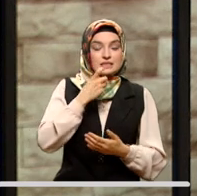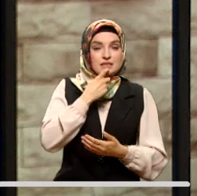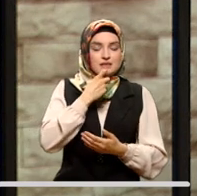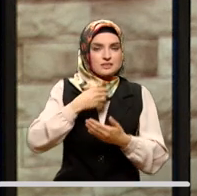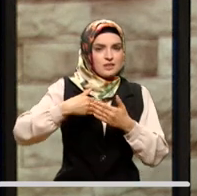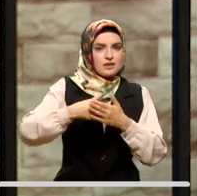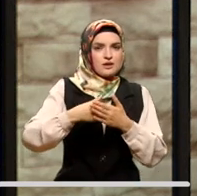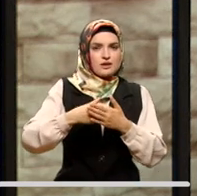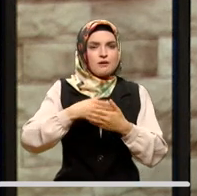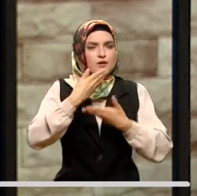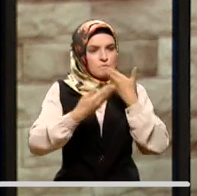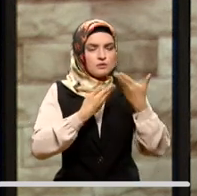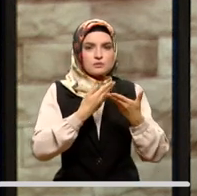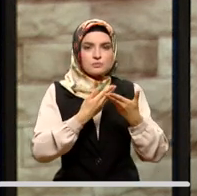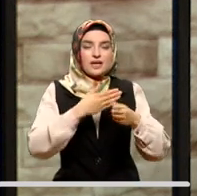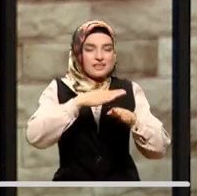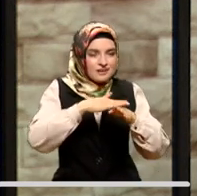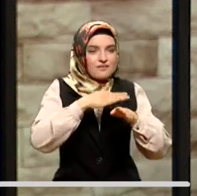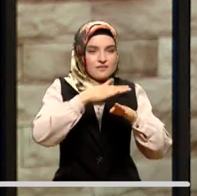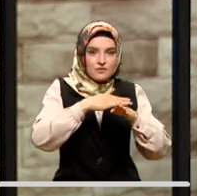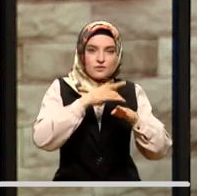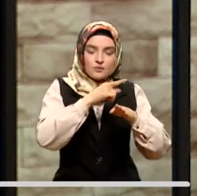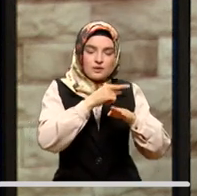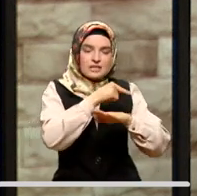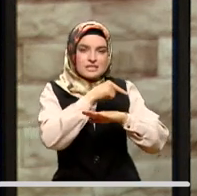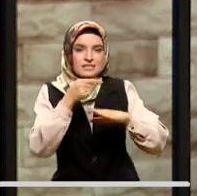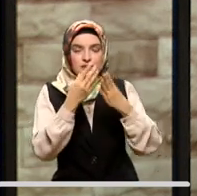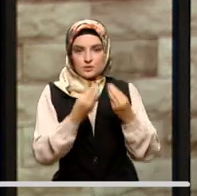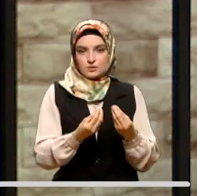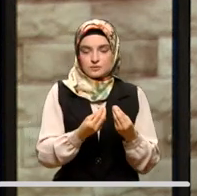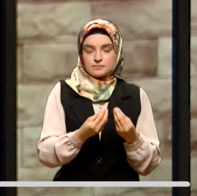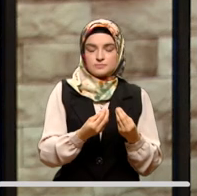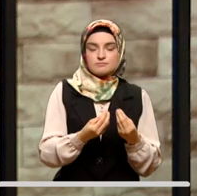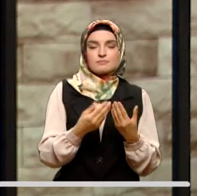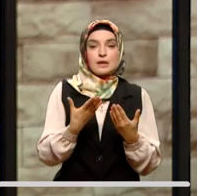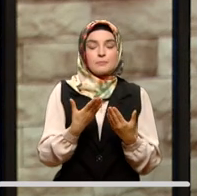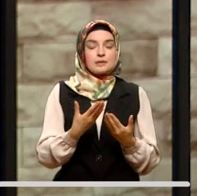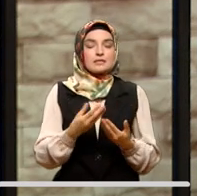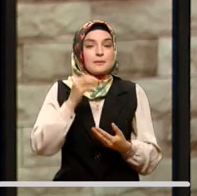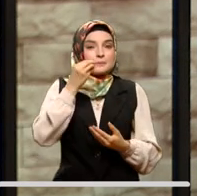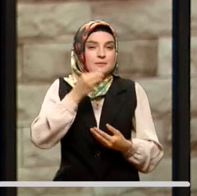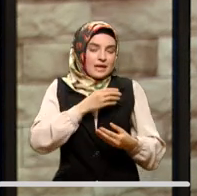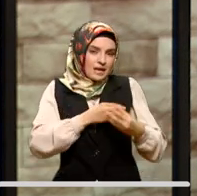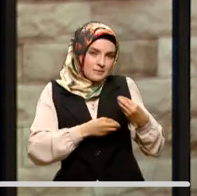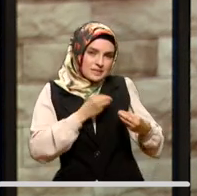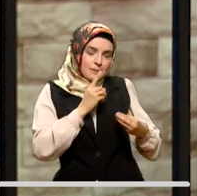her şey aslında yavaş yavaş onun sınırlarıdır. Mesela bebeği emzirirken bir annenin